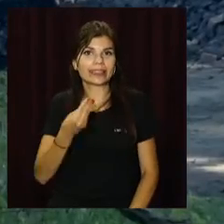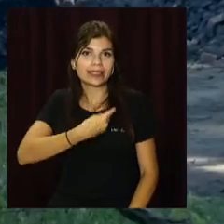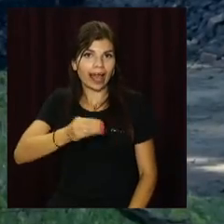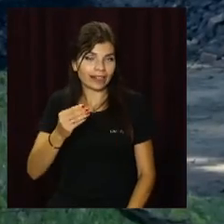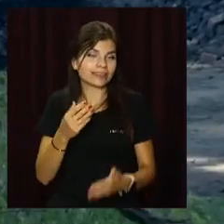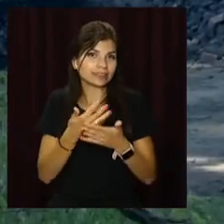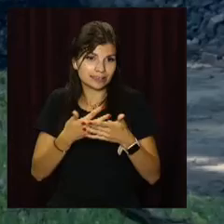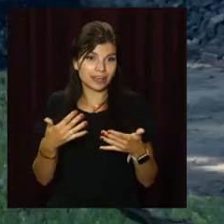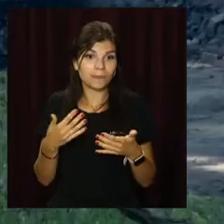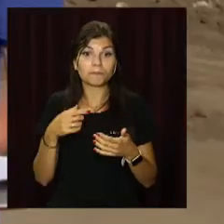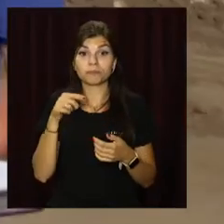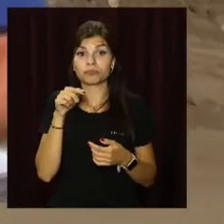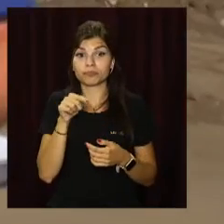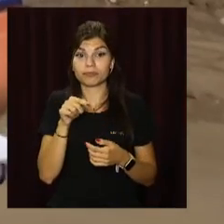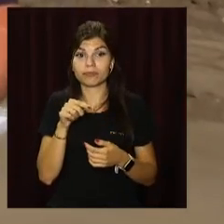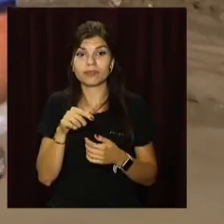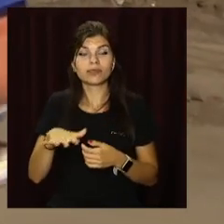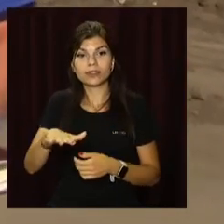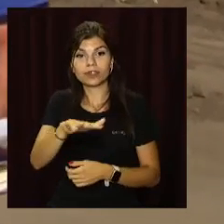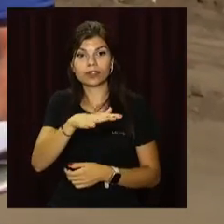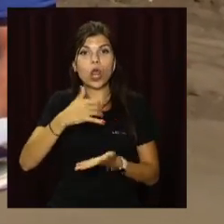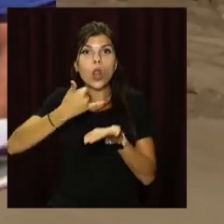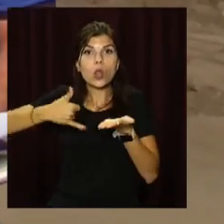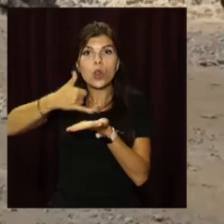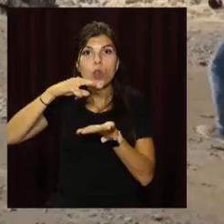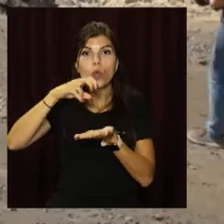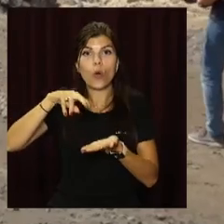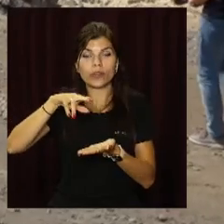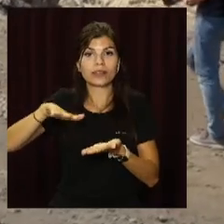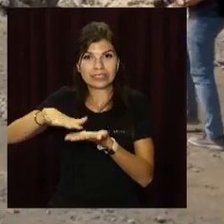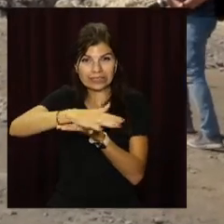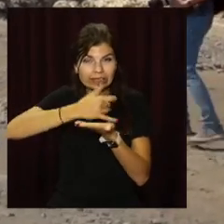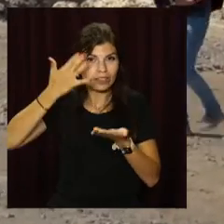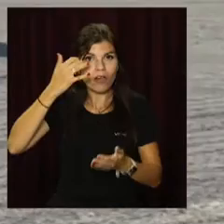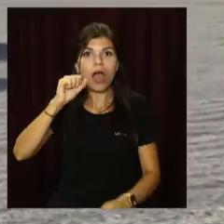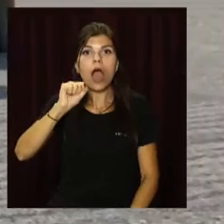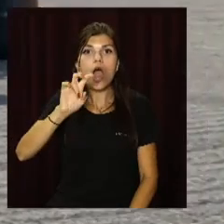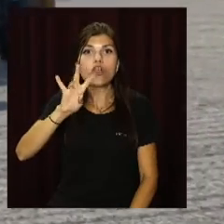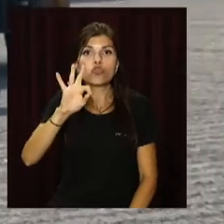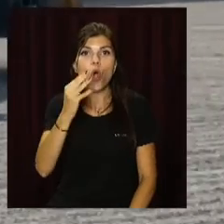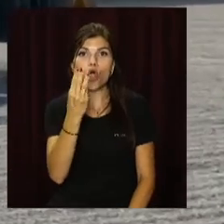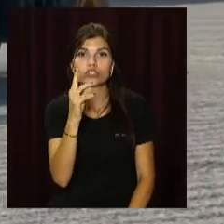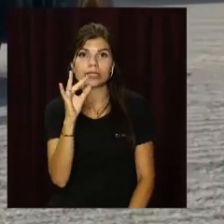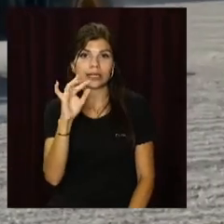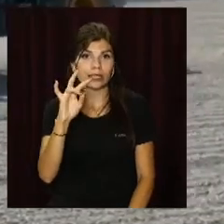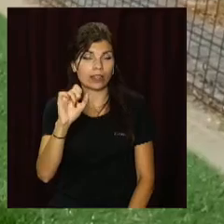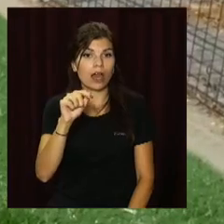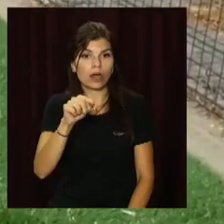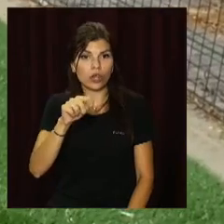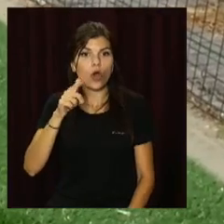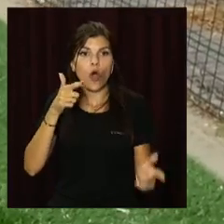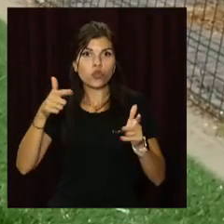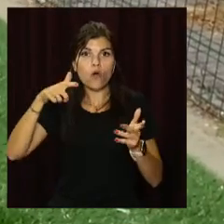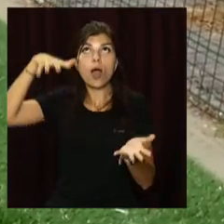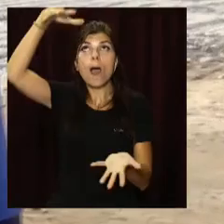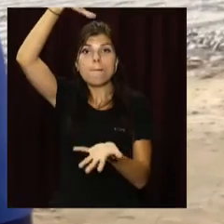на будмайданчику першої в місті критої льодової арени по проспекту Аношкіна. Наразі тут ведуть фундаментні роботи і виготовляють купол для